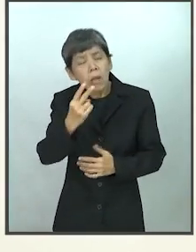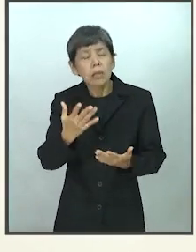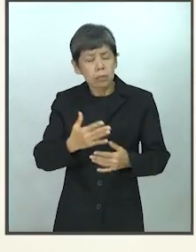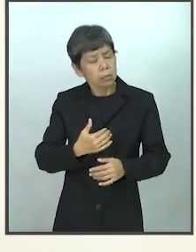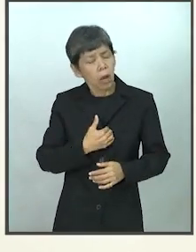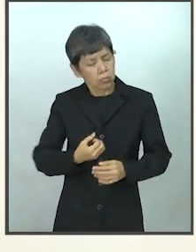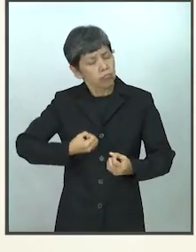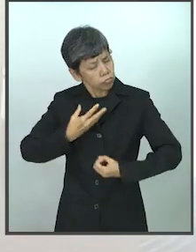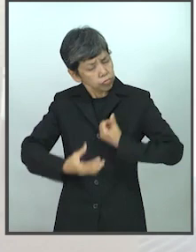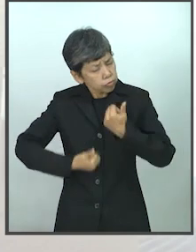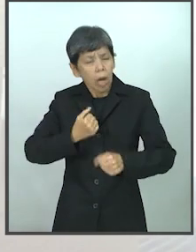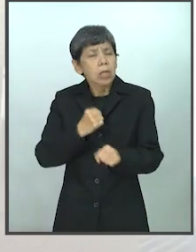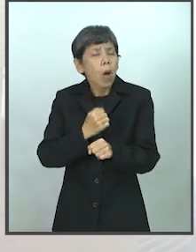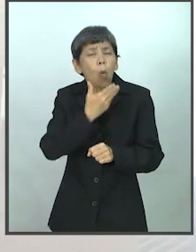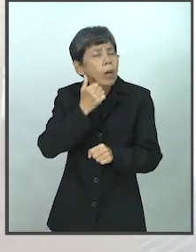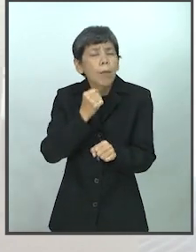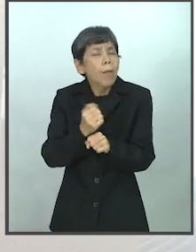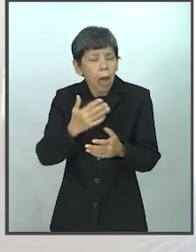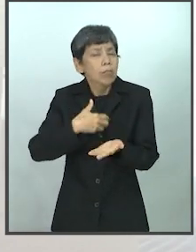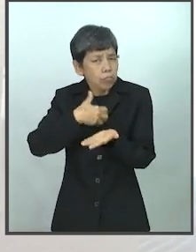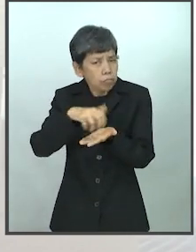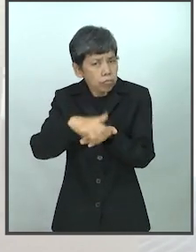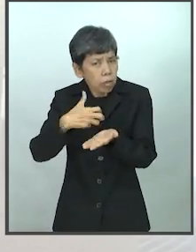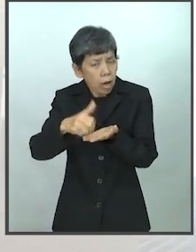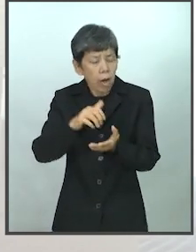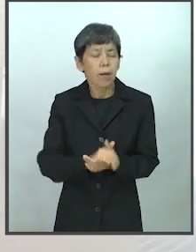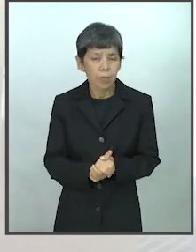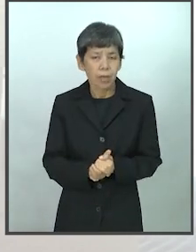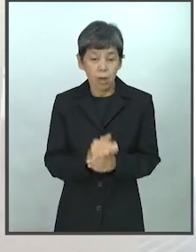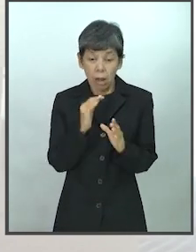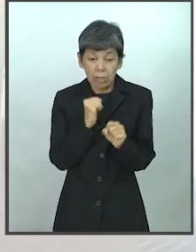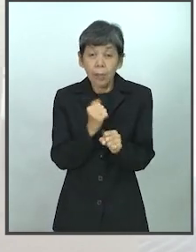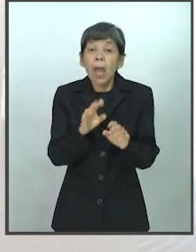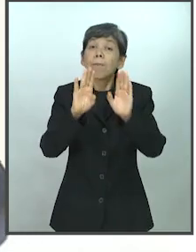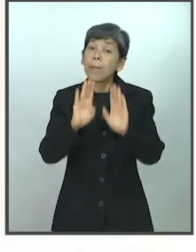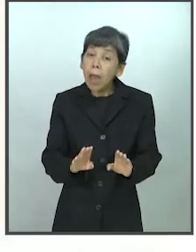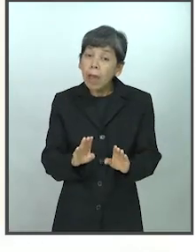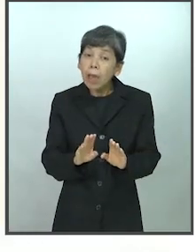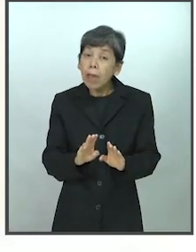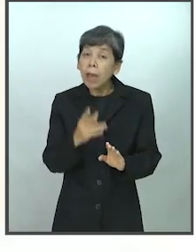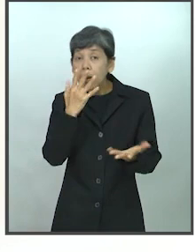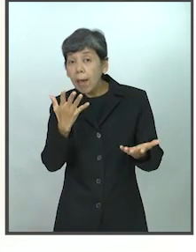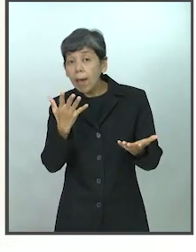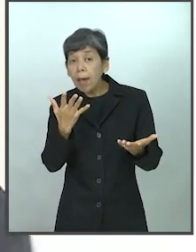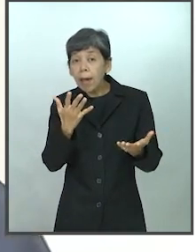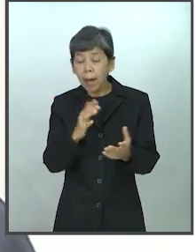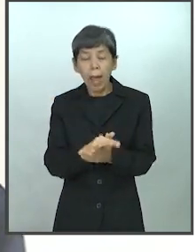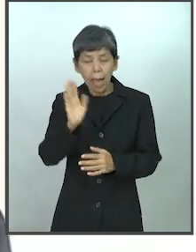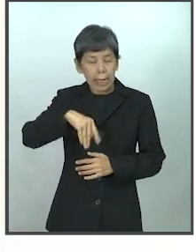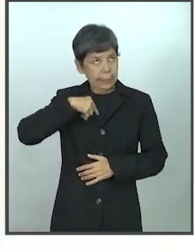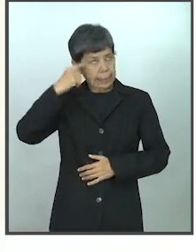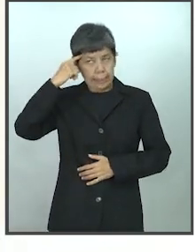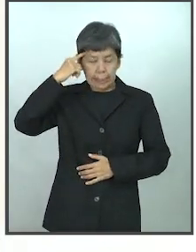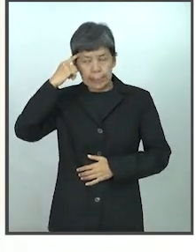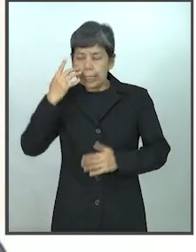นภาพใช่ไหมครับว่าทำความดีแล้วได้อะไรเป็นยังไงบ้างอะไรอย่างนี้ใช่ไหม คนทำดีเป็นไงจับต้องได้ไห ม เราเลยหาม